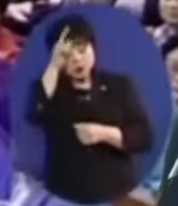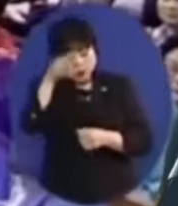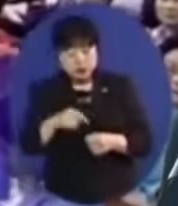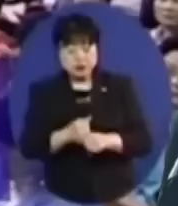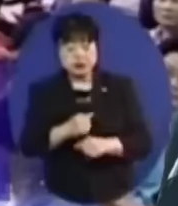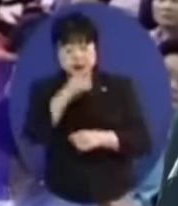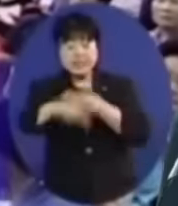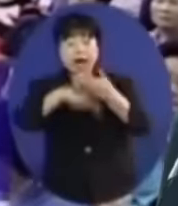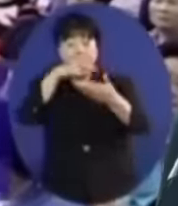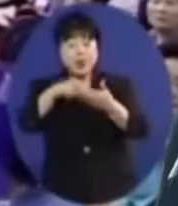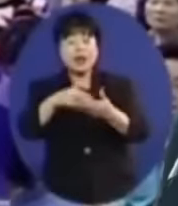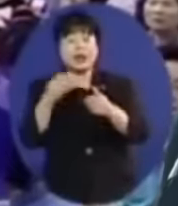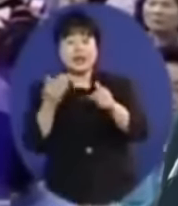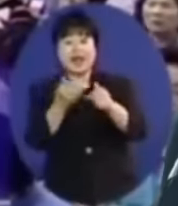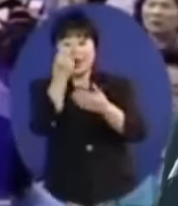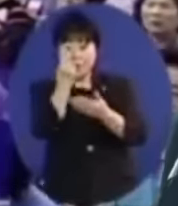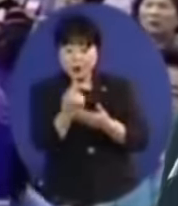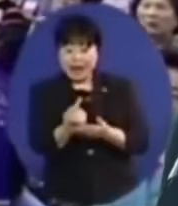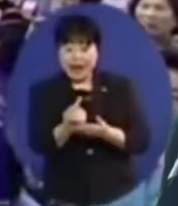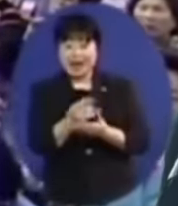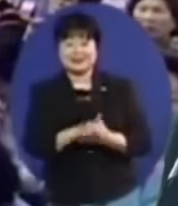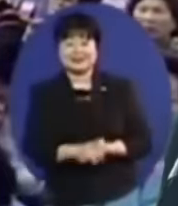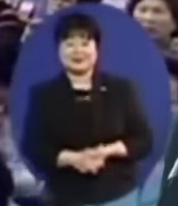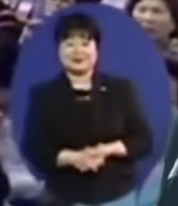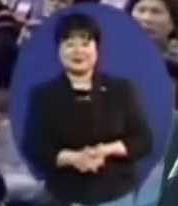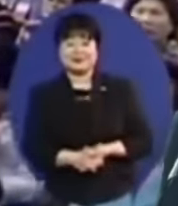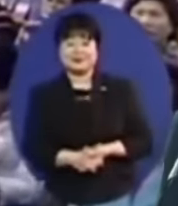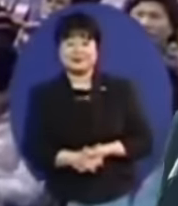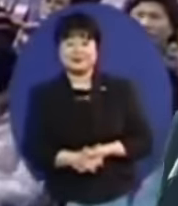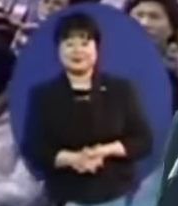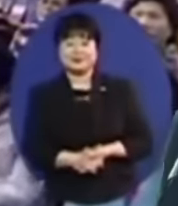지으신 야훼께로다.